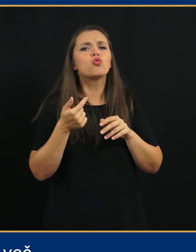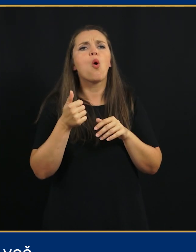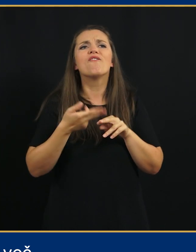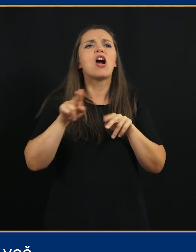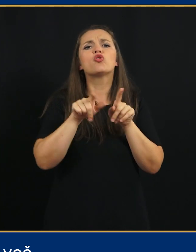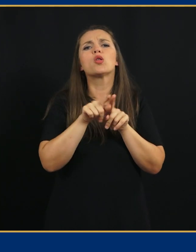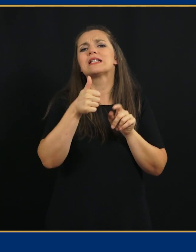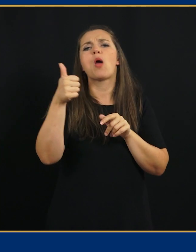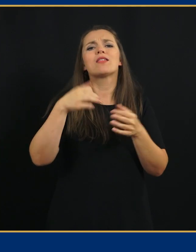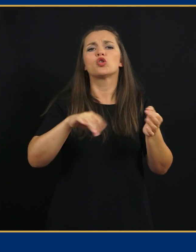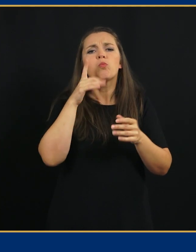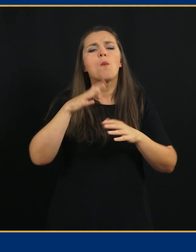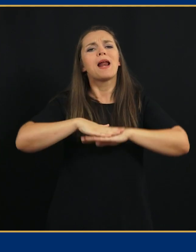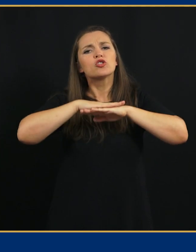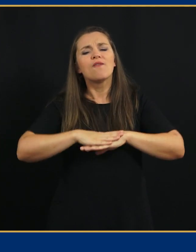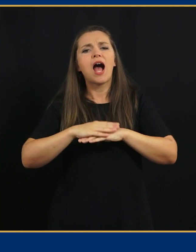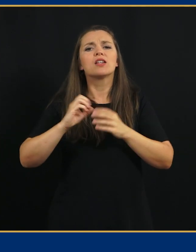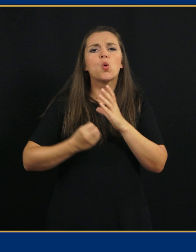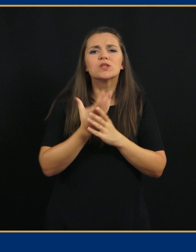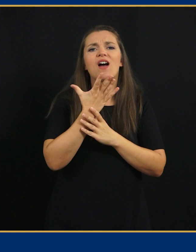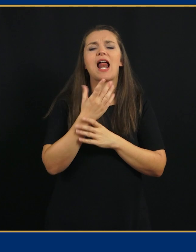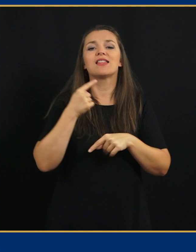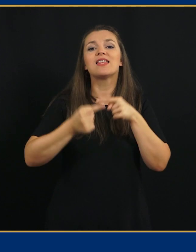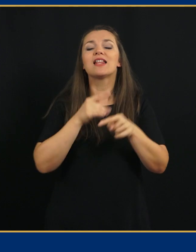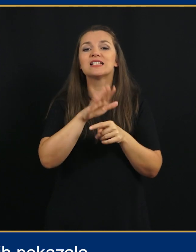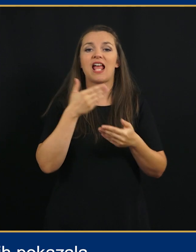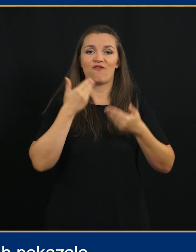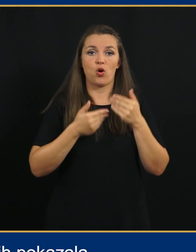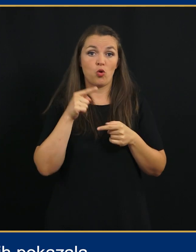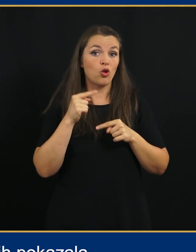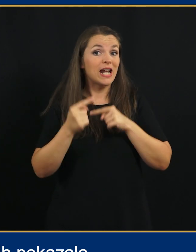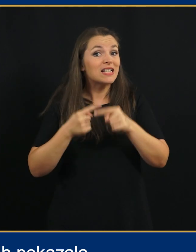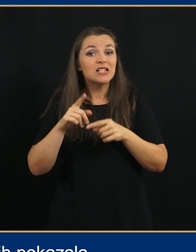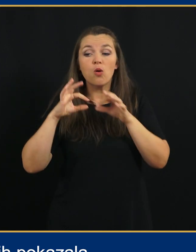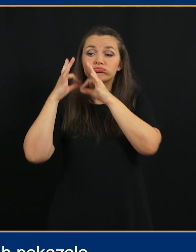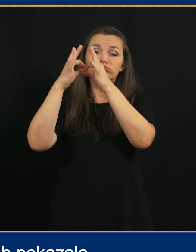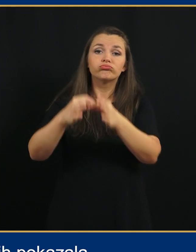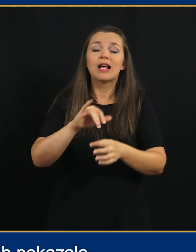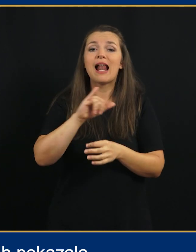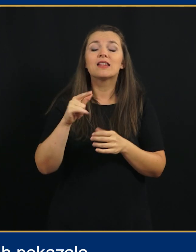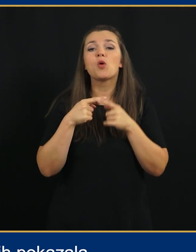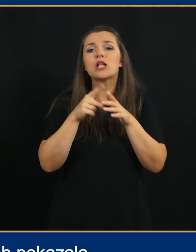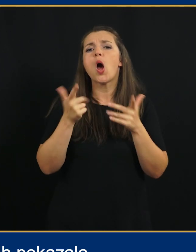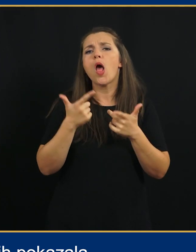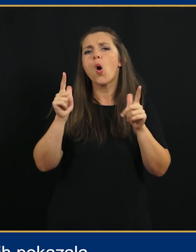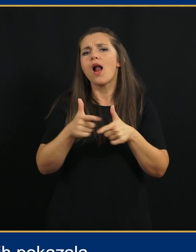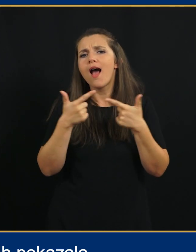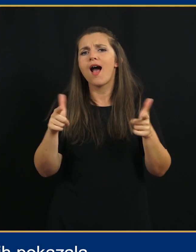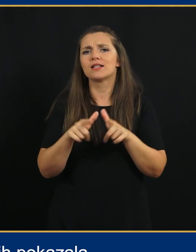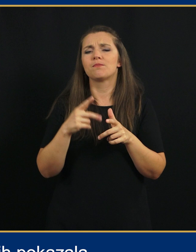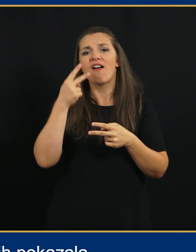še en koncert, da bo to praznovanje ustvarjalne tradicije foruma. To je tradicija, ki je v vseh teh letih pokazala, kako lahko